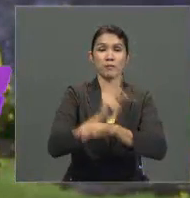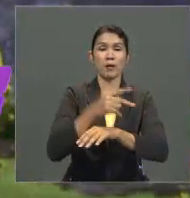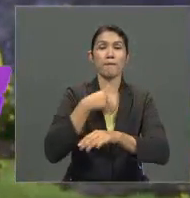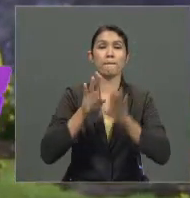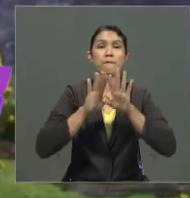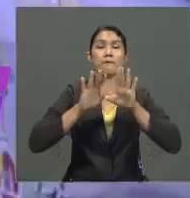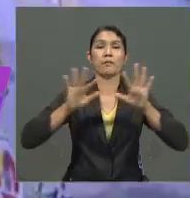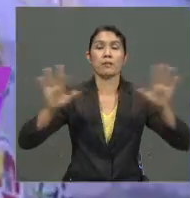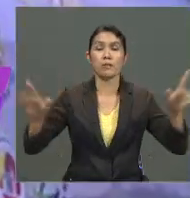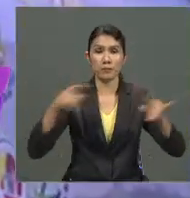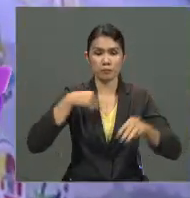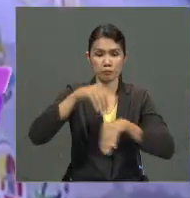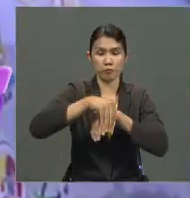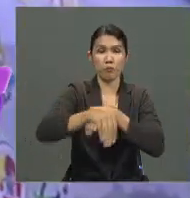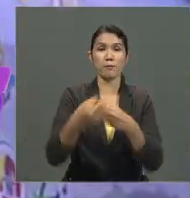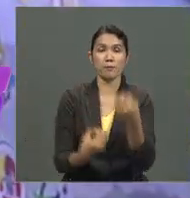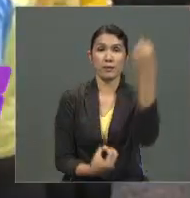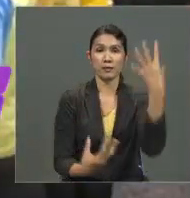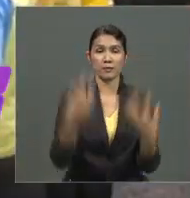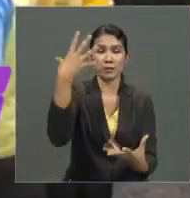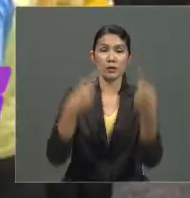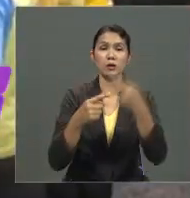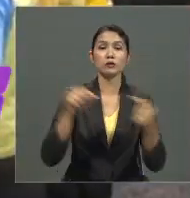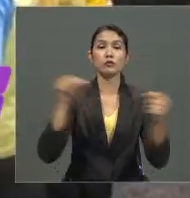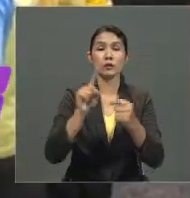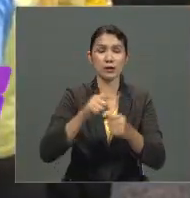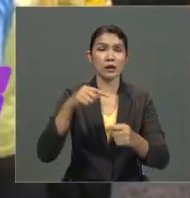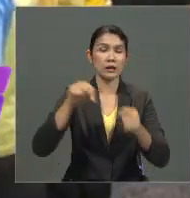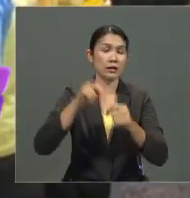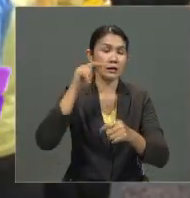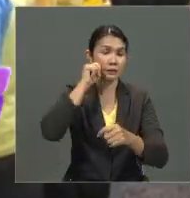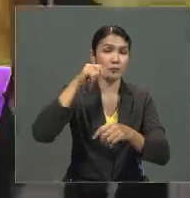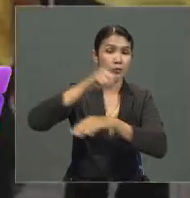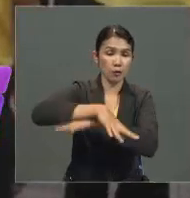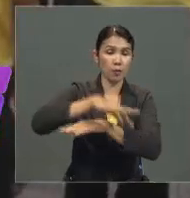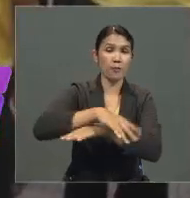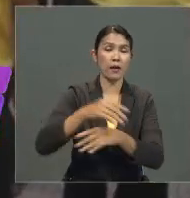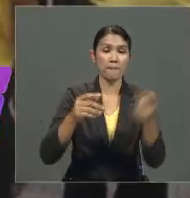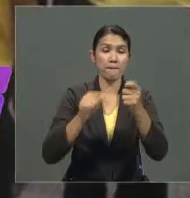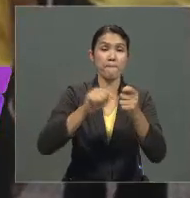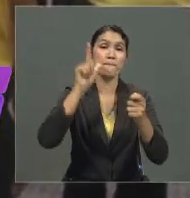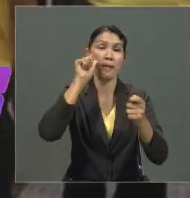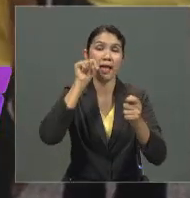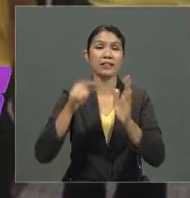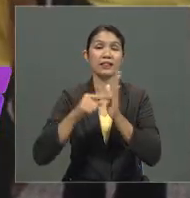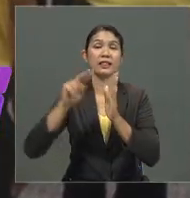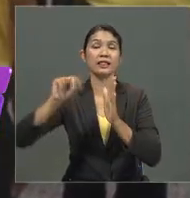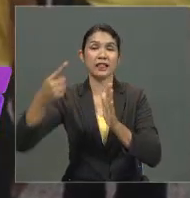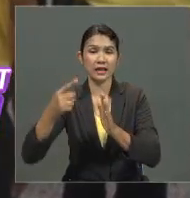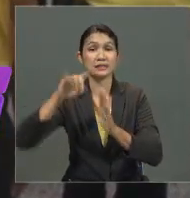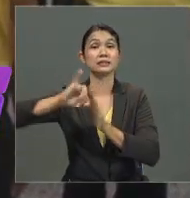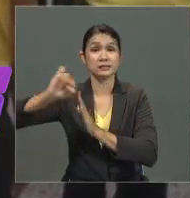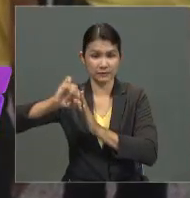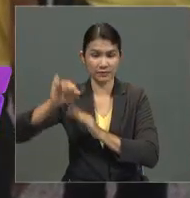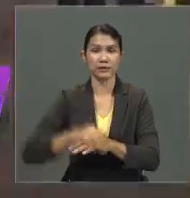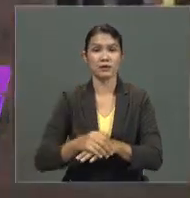ป่าและป้องกันไฟป่าในพื้นที่อุทยานแห่งชาติน้ำตกบัวตองน้ำพุ7สีอำเภอแม่แตงจังหวัดเชียงใหม่โดยมีคณะรัฐมนตรีต